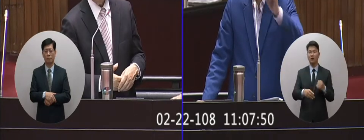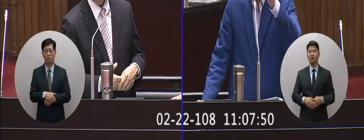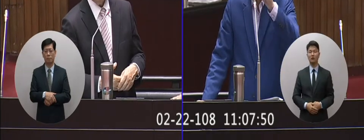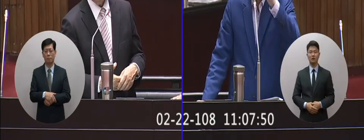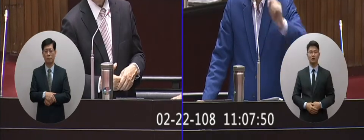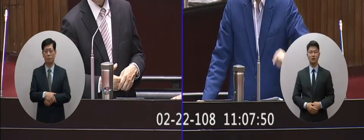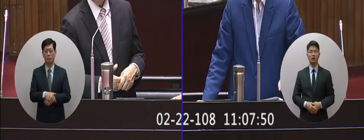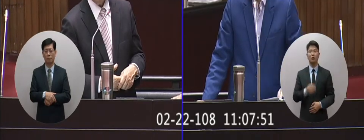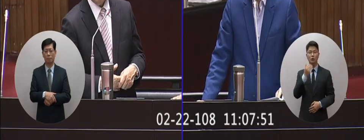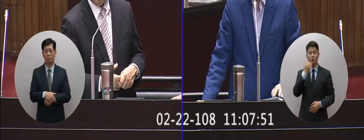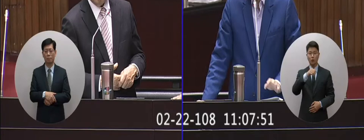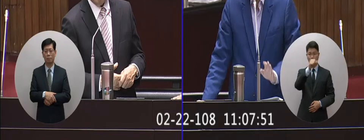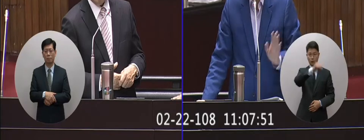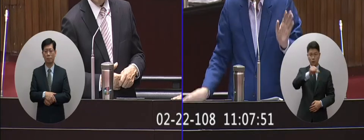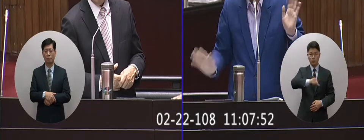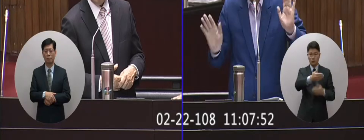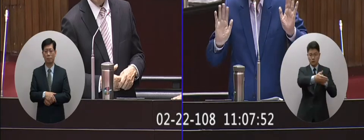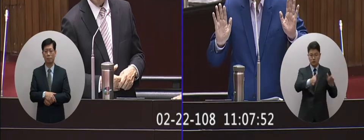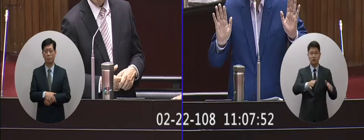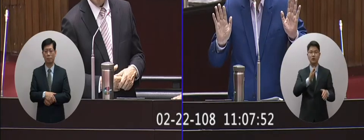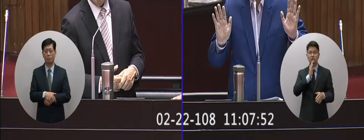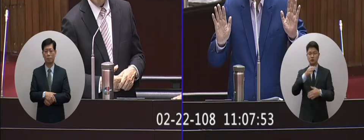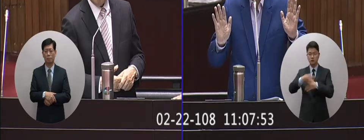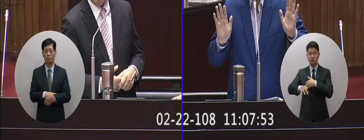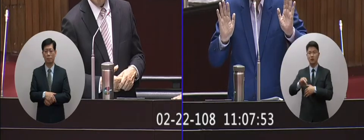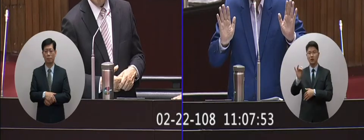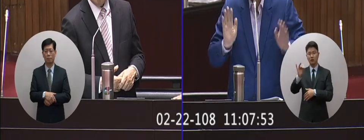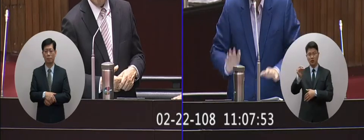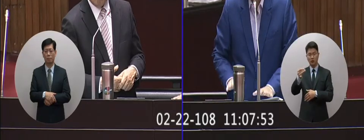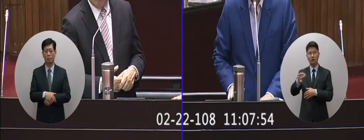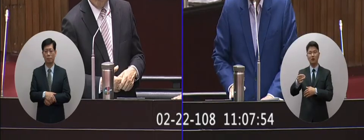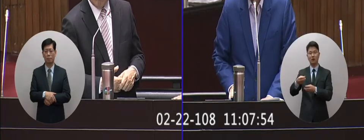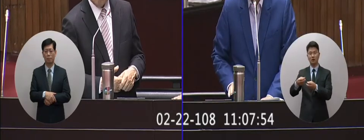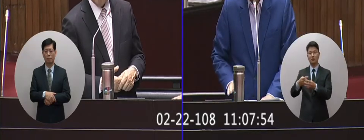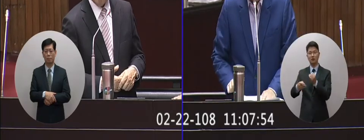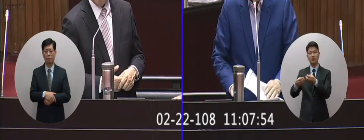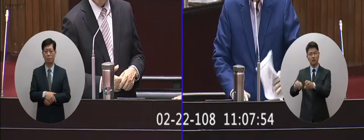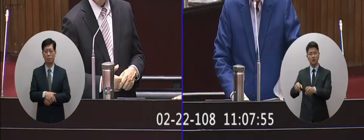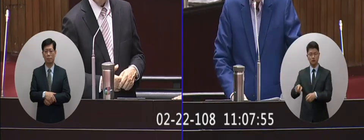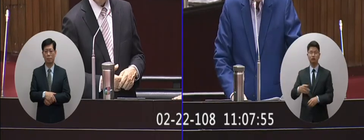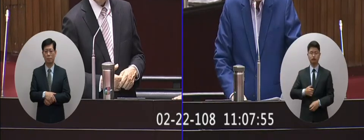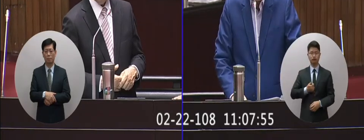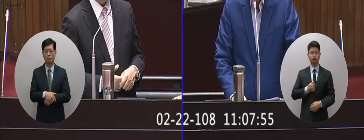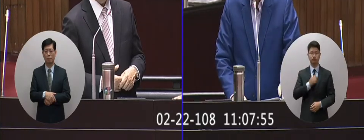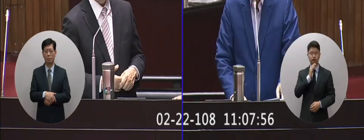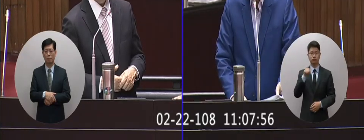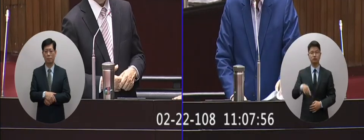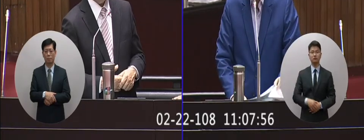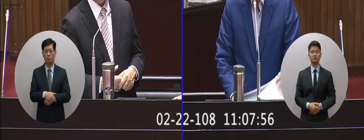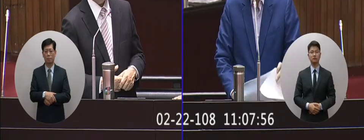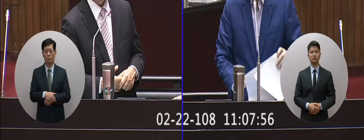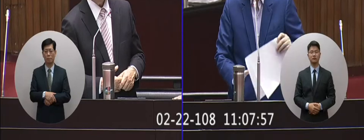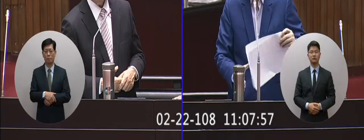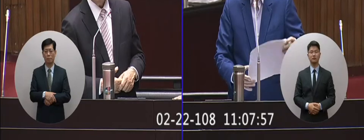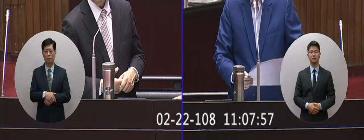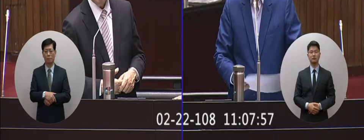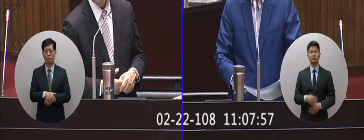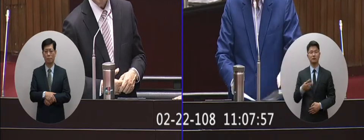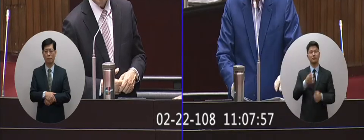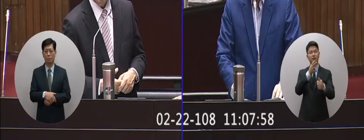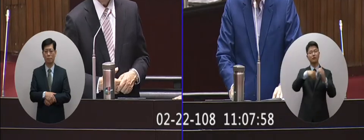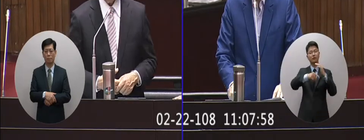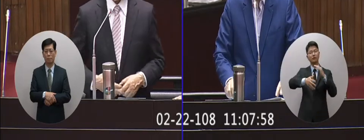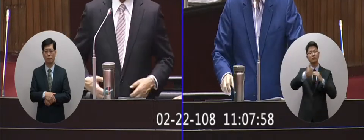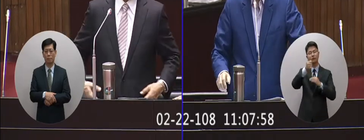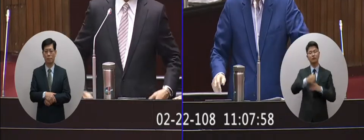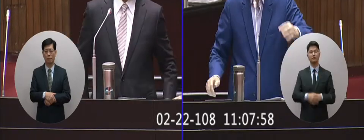5,000箱的话，就是100万颗，这是现实。院长，这是事实哈，这是事实。我想请教一下院长